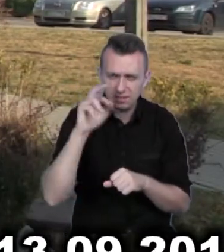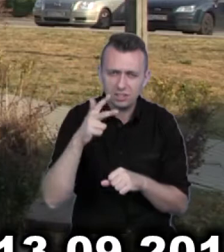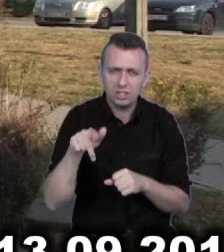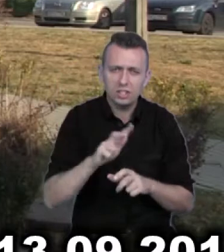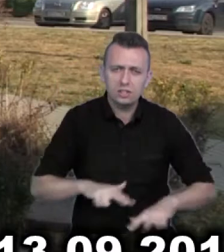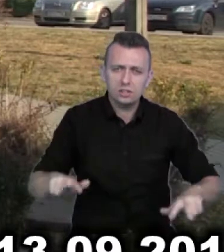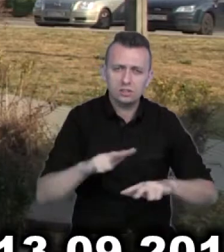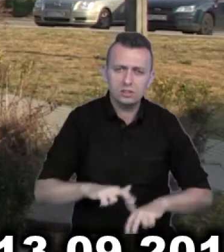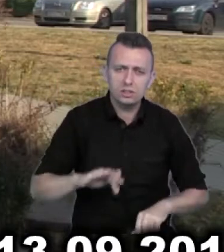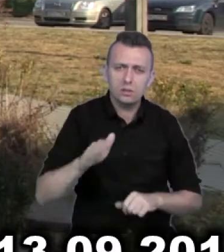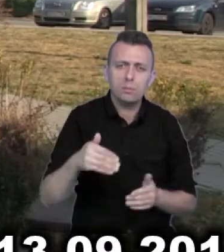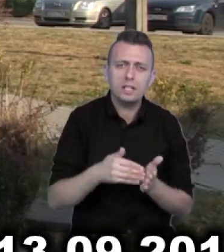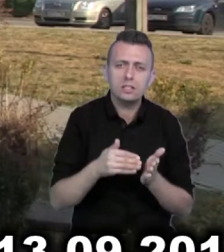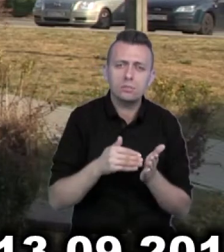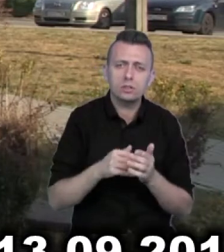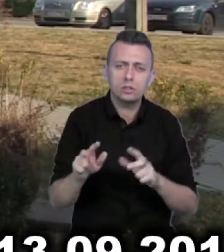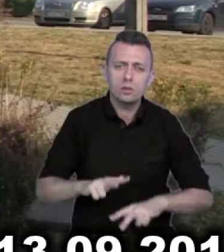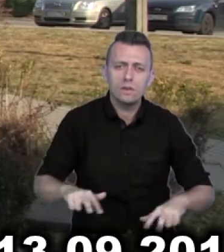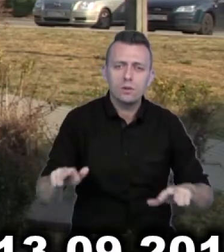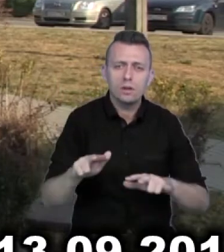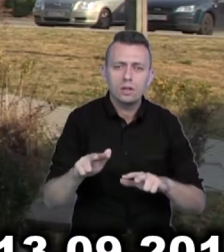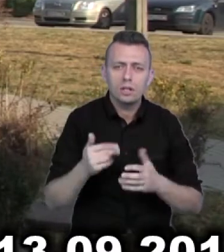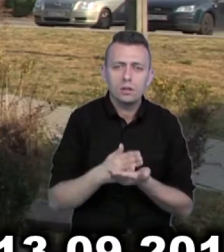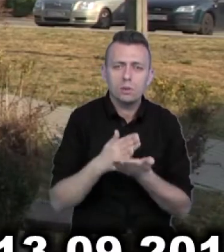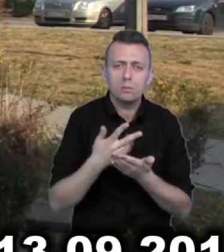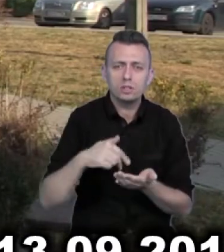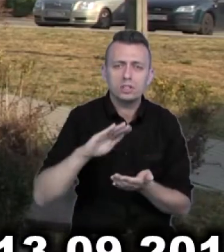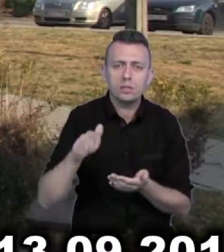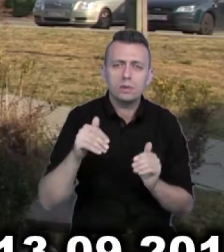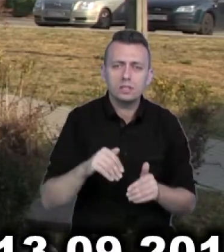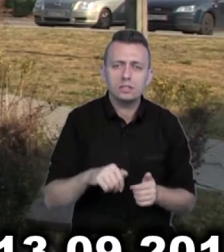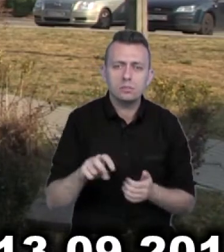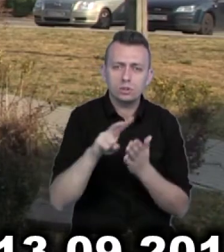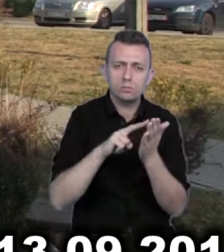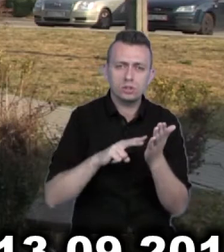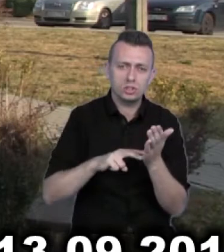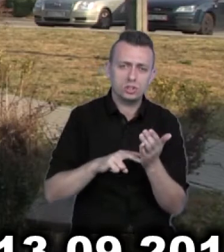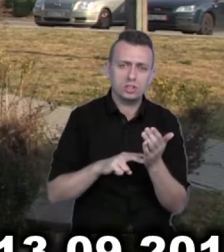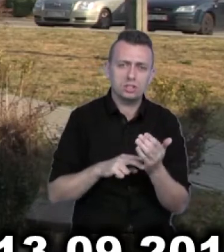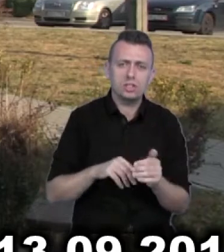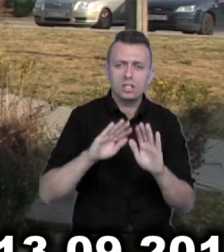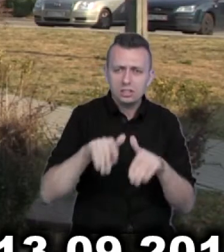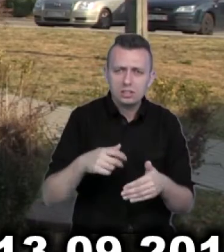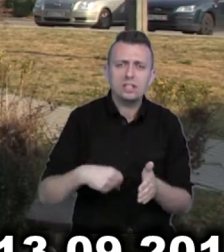rodziny, będzie potrzebował pomocy i nie będzie mógł przeczytać tego plakatu. Zostawmy je do soboty. W sobotę już możemy